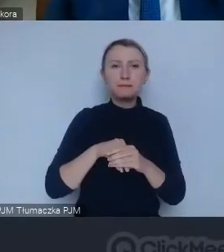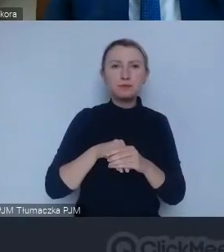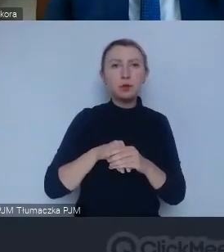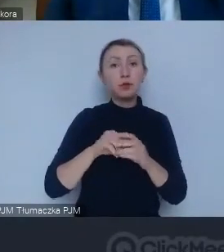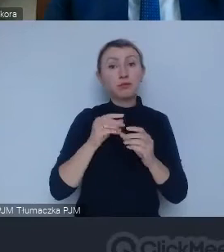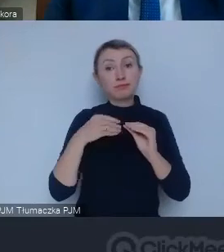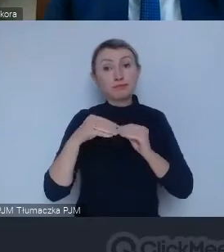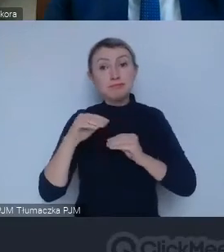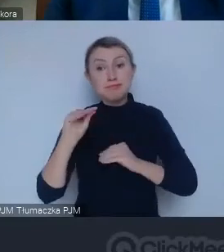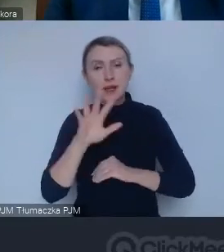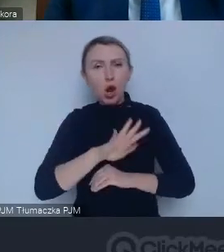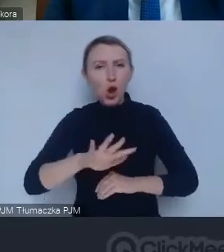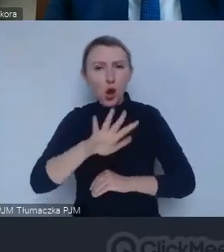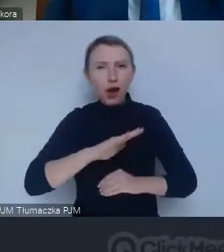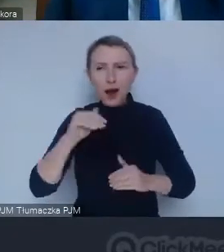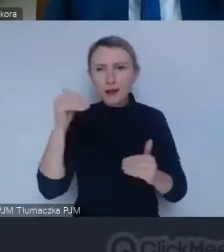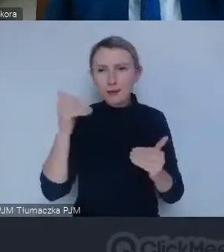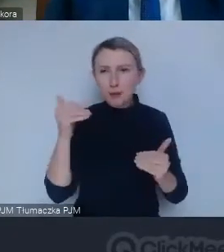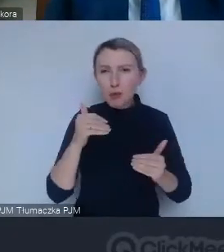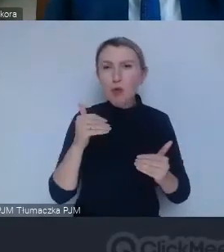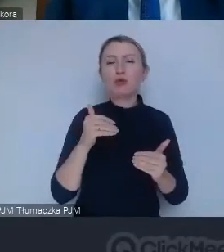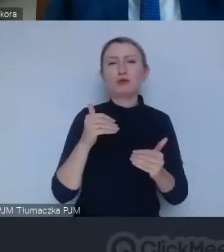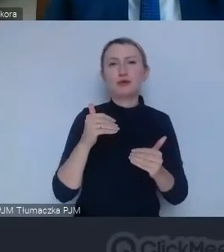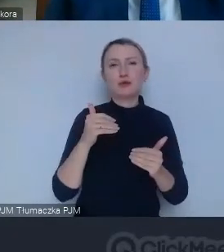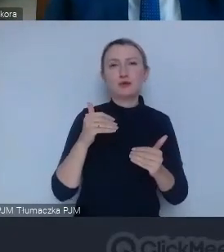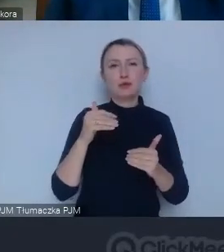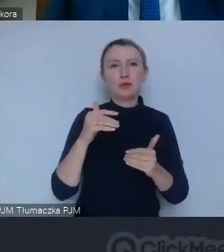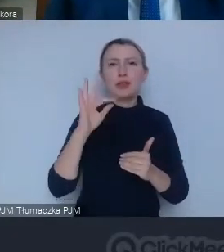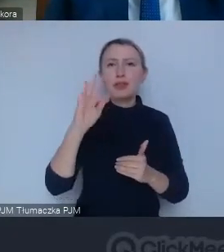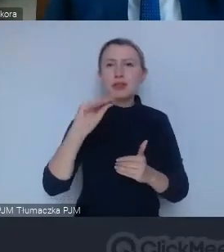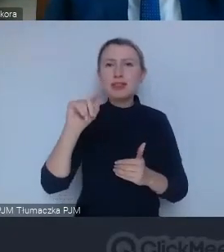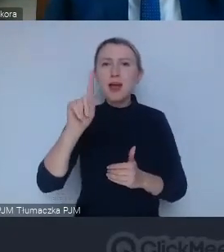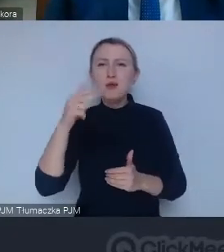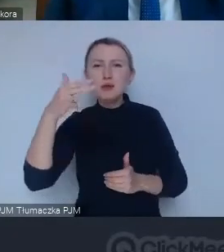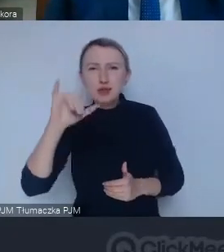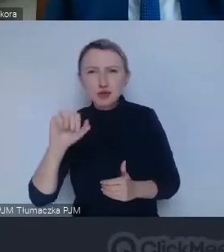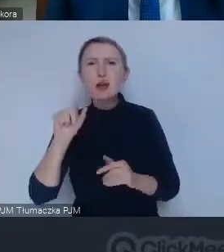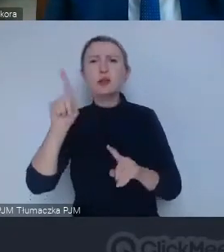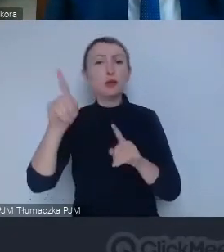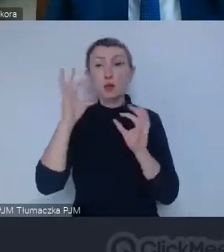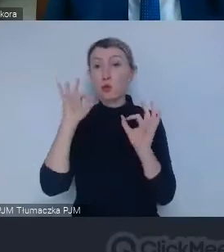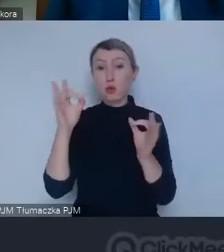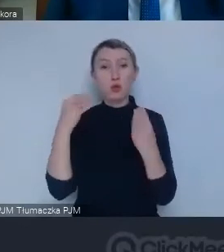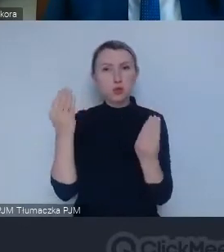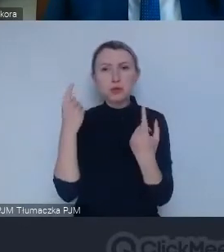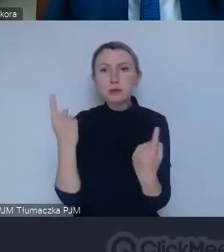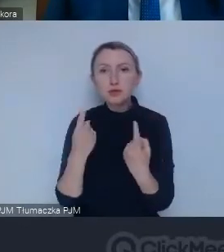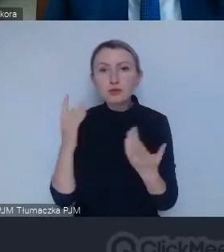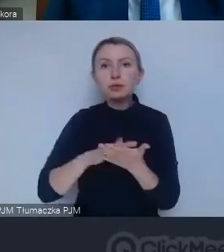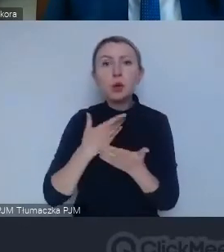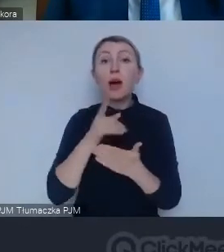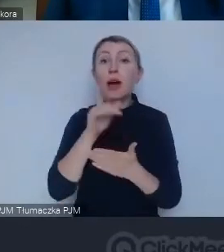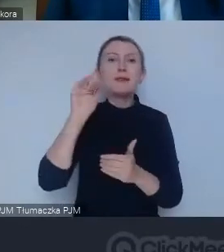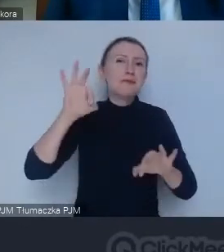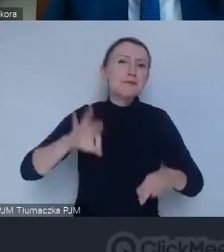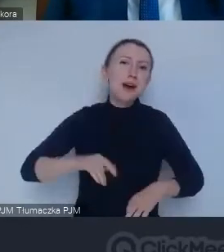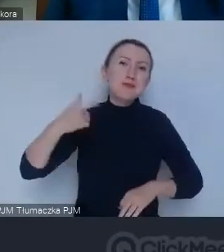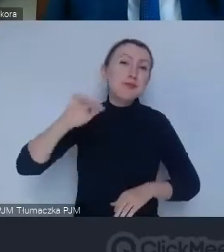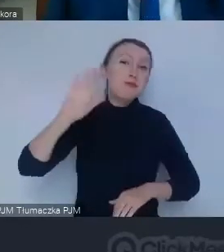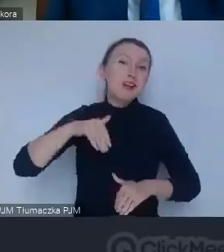powiększają ten lokalny potencjał. Ta tężnia to jest przecież świetny przykład. Natomiast pan ma szczęście, panie